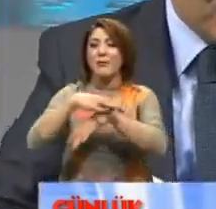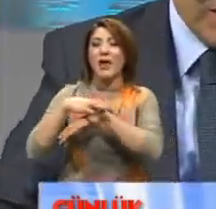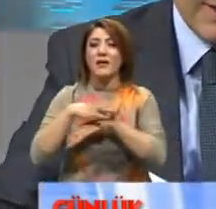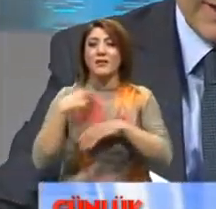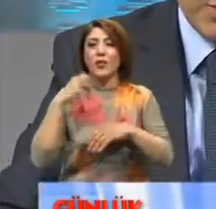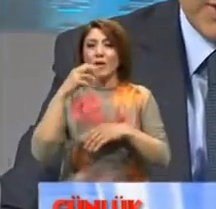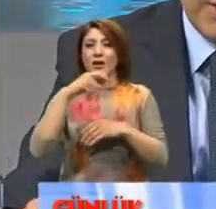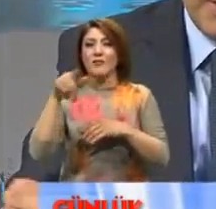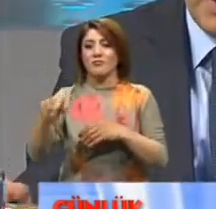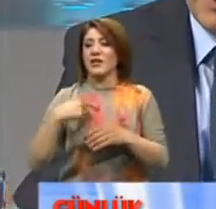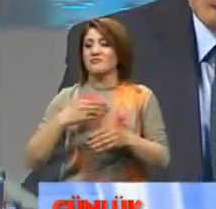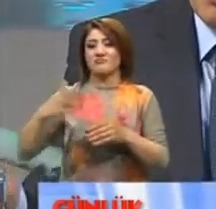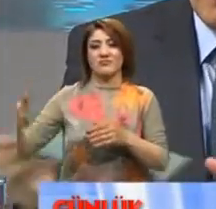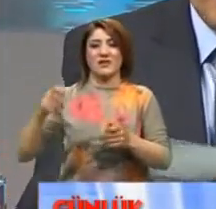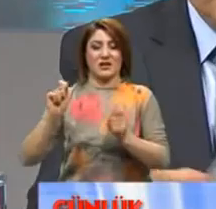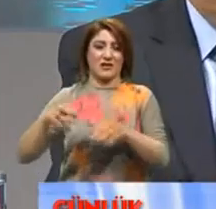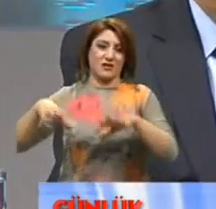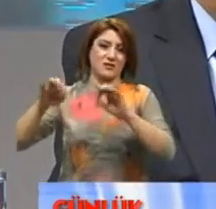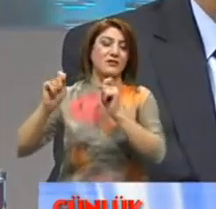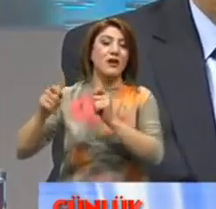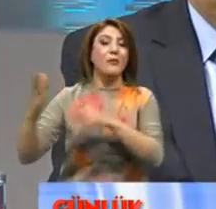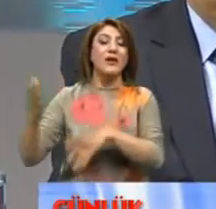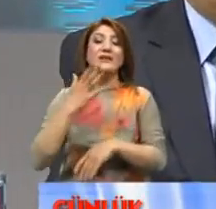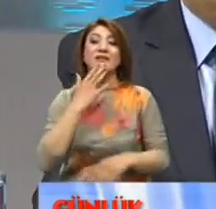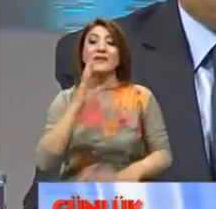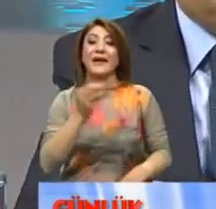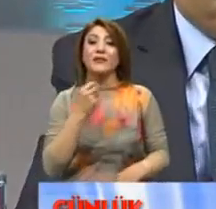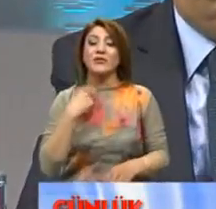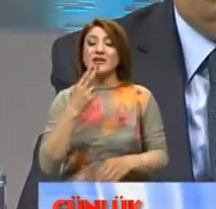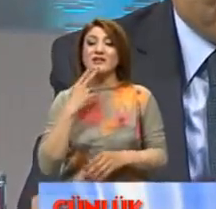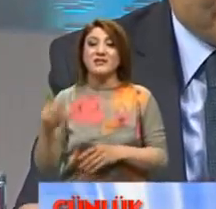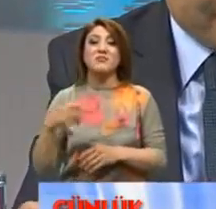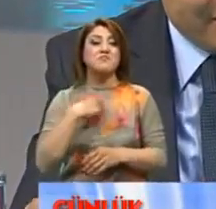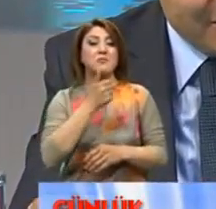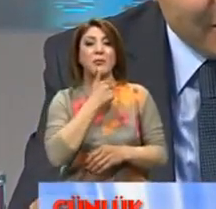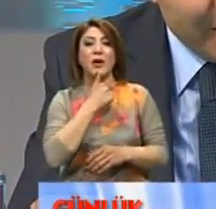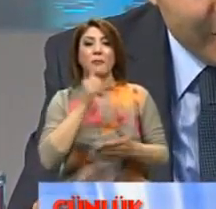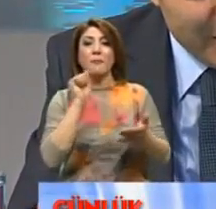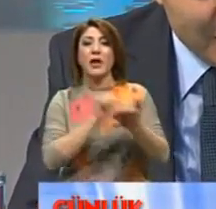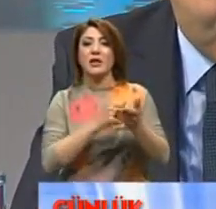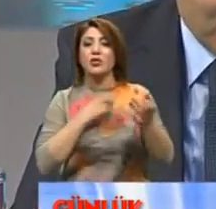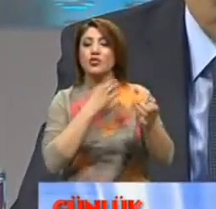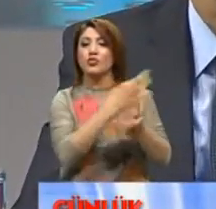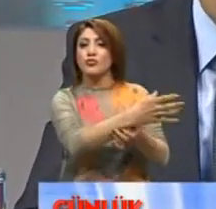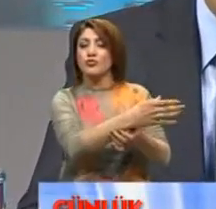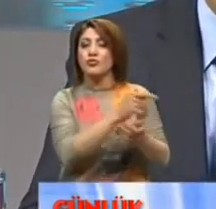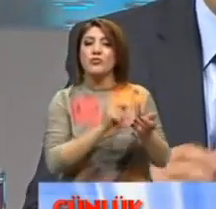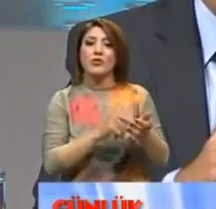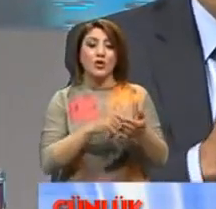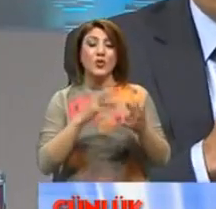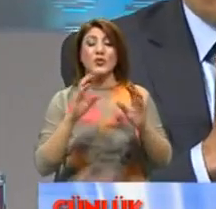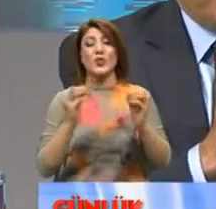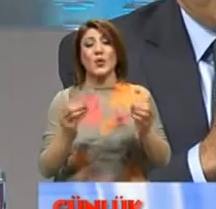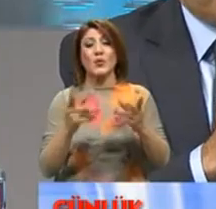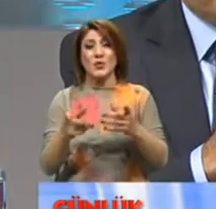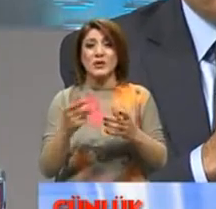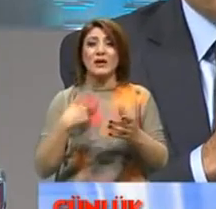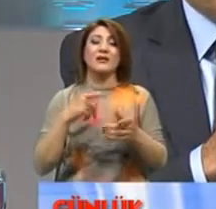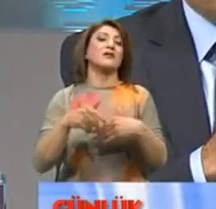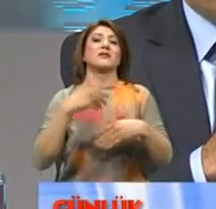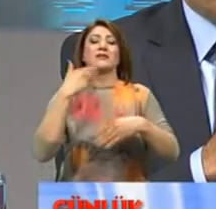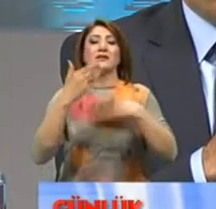hazırladıklarının dışında bunlar hazırlamış. Mesela şu genç bir kızın babasına yazdığı mektup diye bir şey var edebiyatta. Bu çok güzel. Bunlar çok güzel